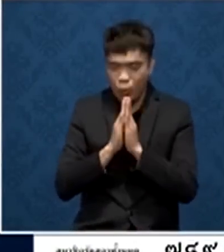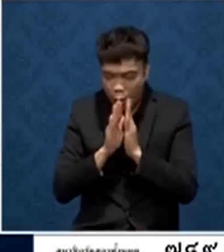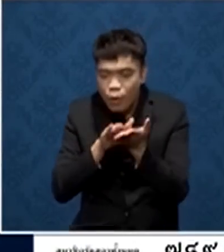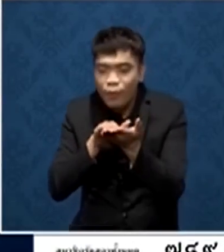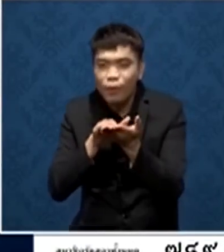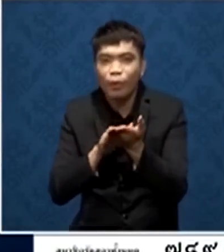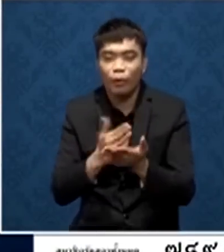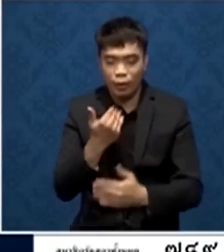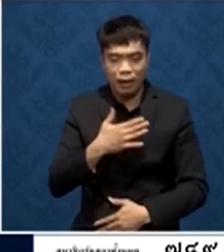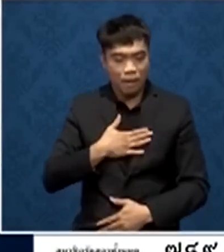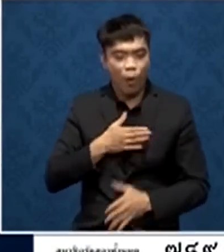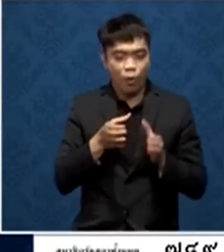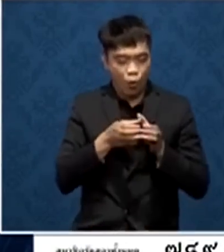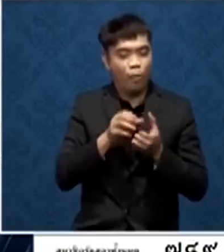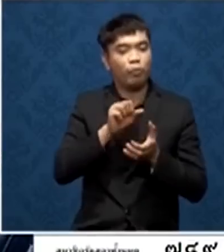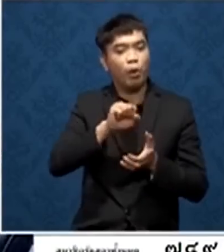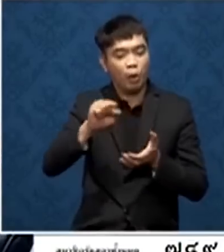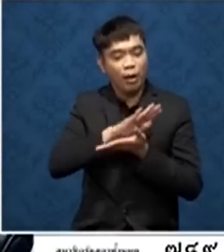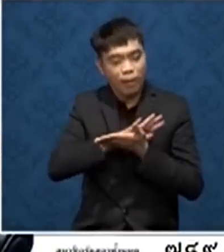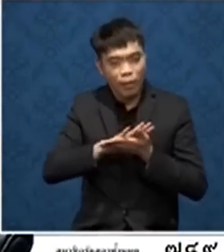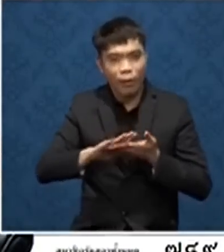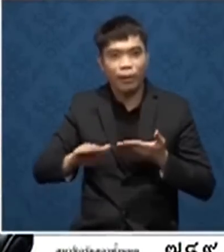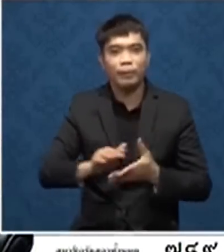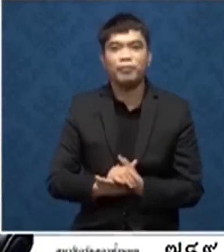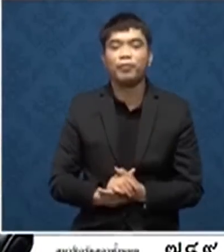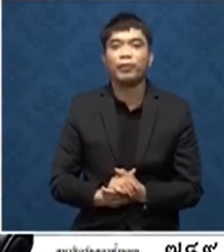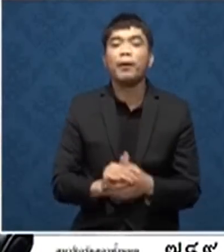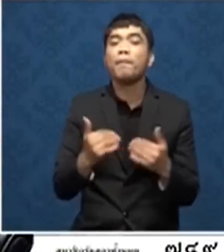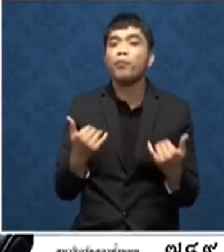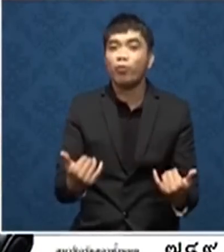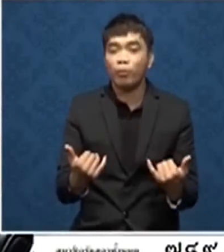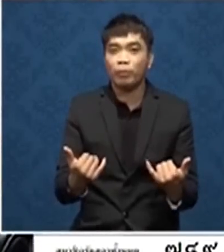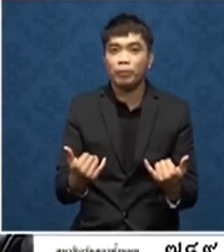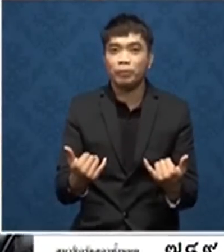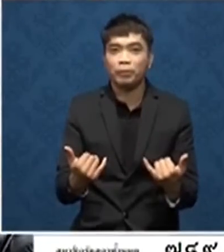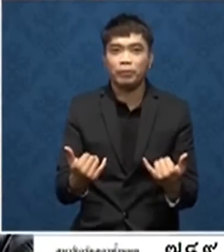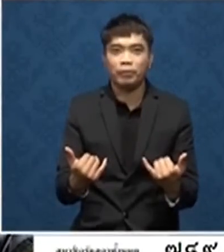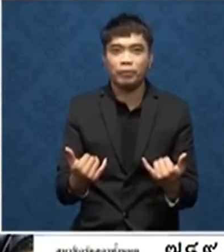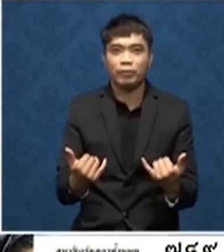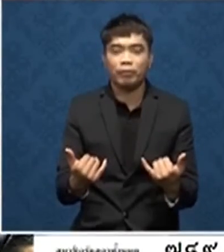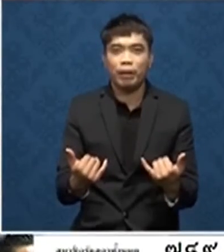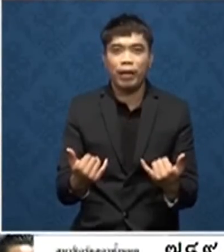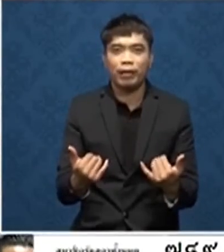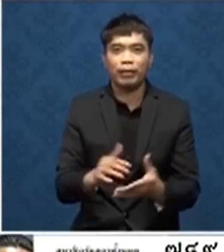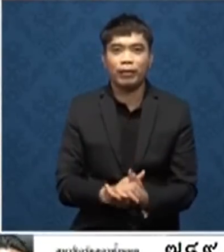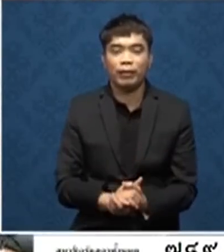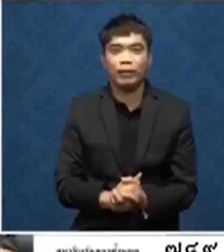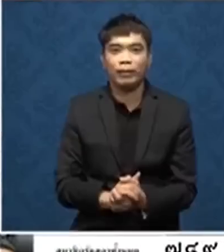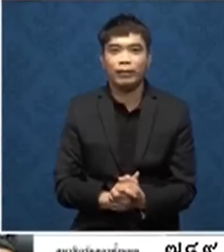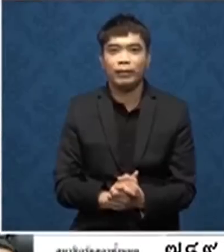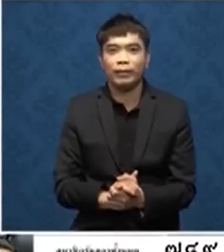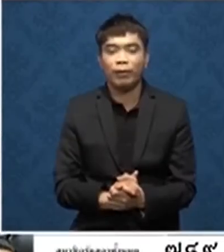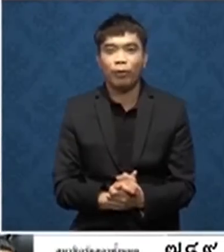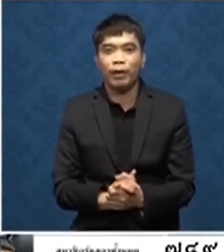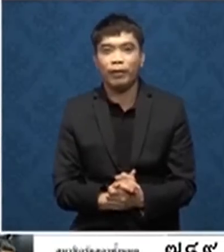เราเป็นพรรคที่มีระเบียบวินัยเรียนท่านประธานครับวันนี้สิ่งโทษๆกับท่านพูดต่อได้ก็